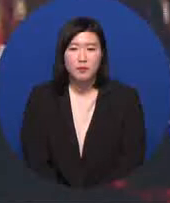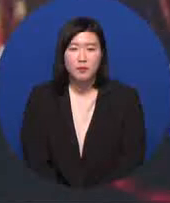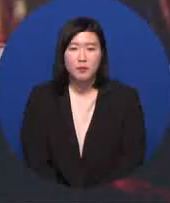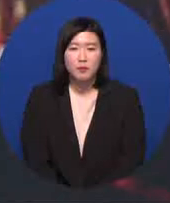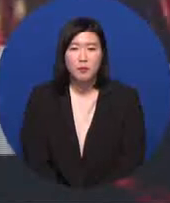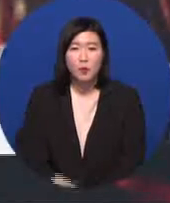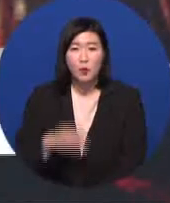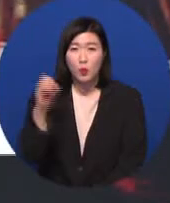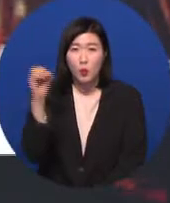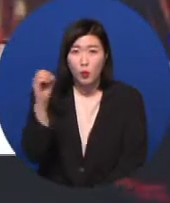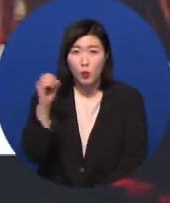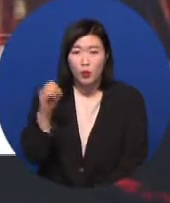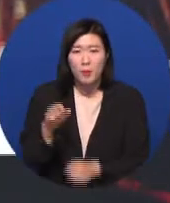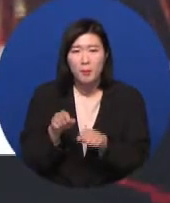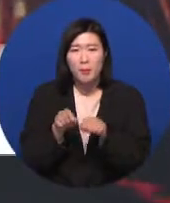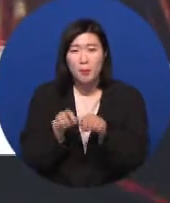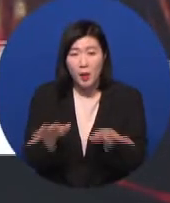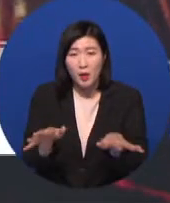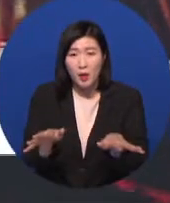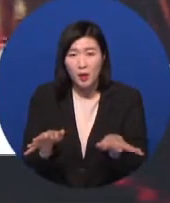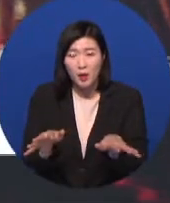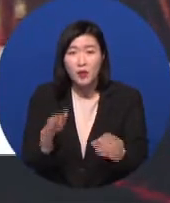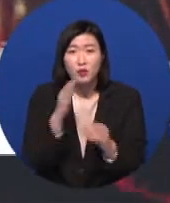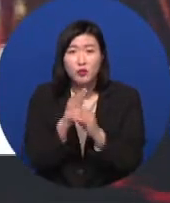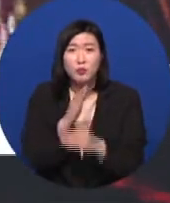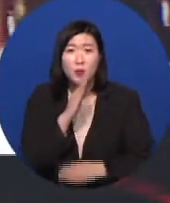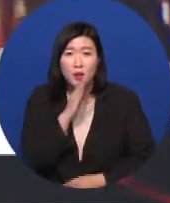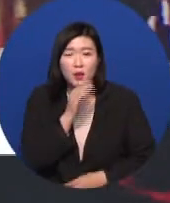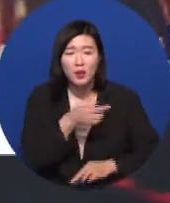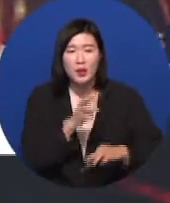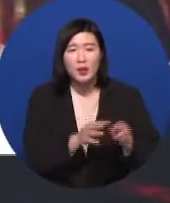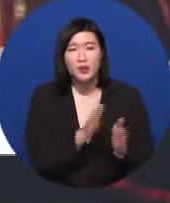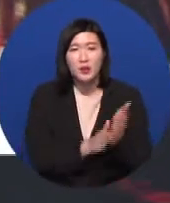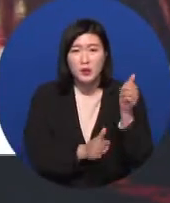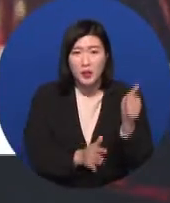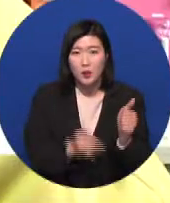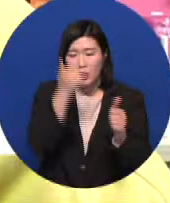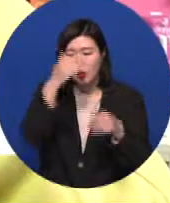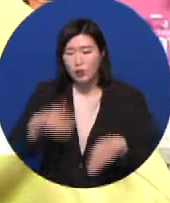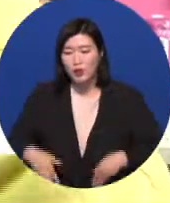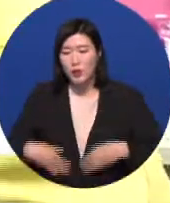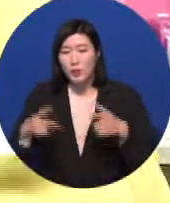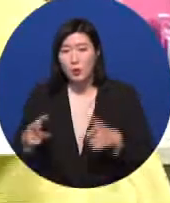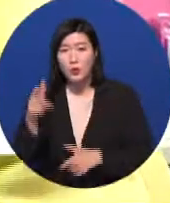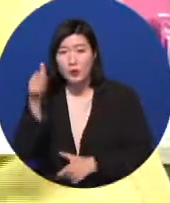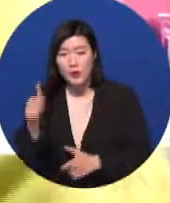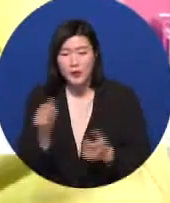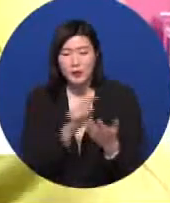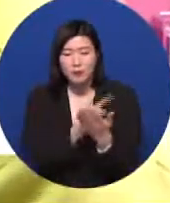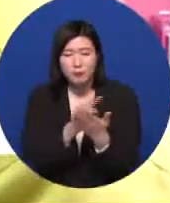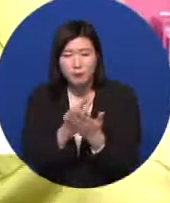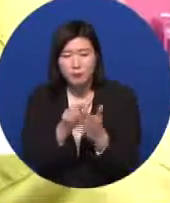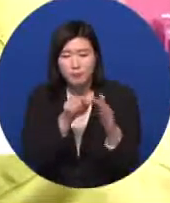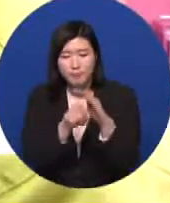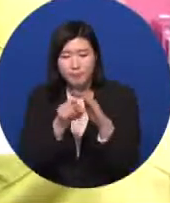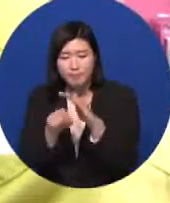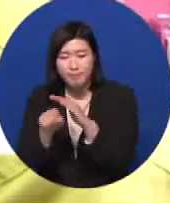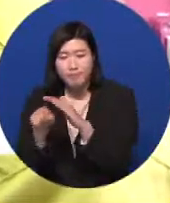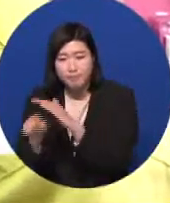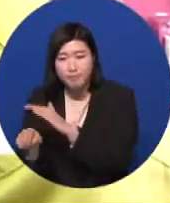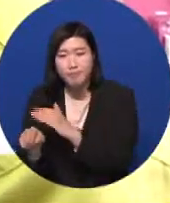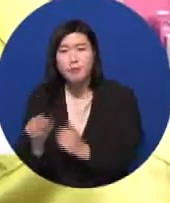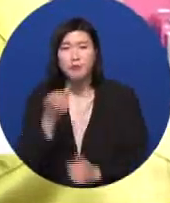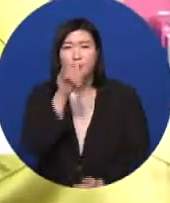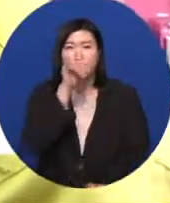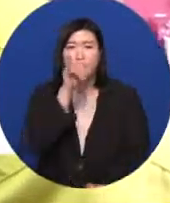ob 크론 확산 속 설 명절 연휴를 맞아 허태정 대전 시장과 양승조 충남지사 가 나란히 코로나 일고 방역